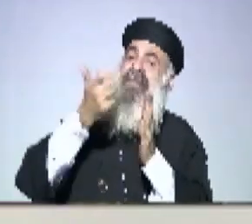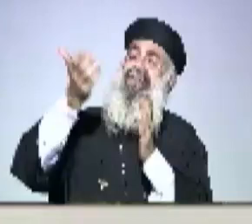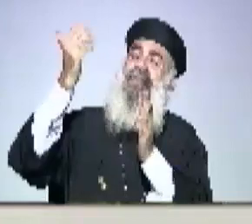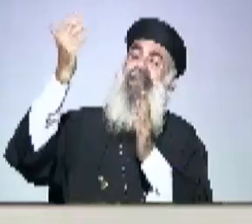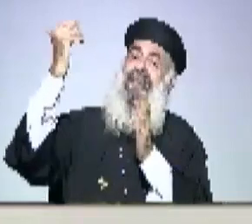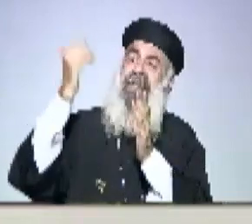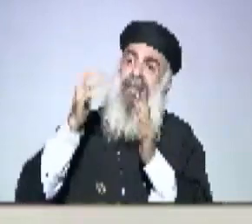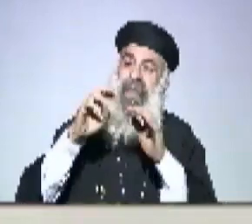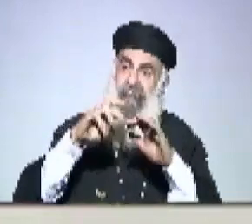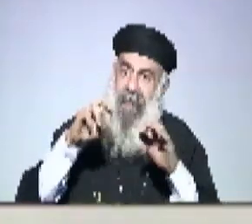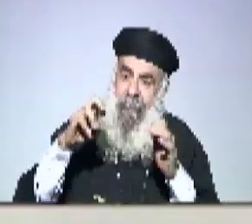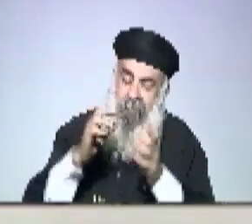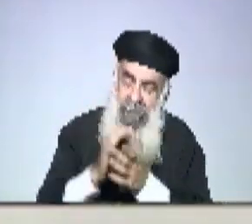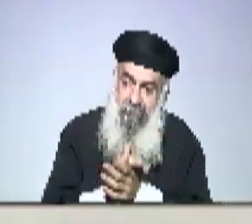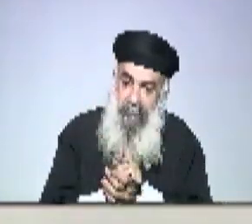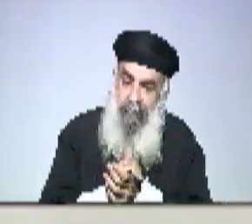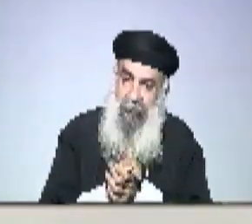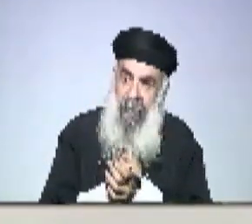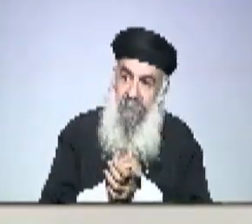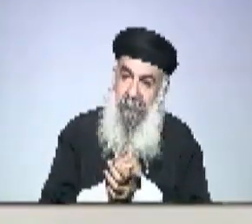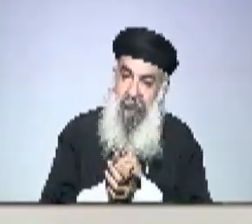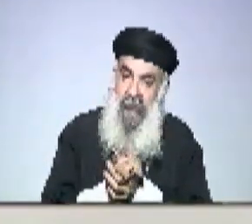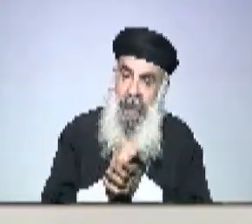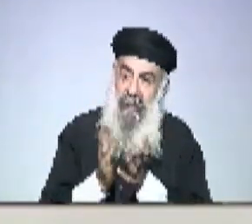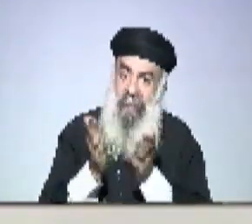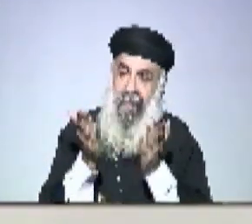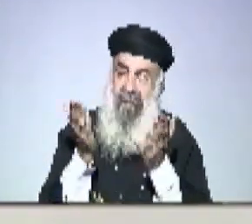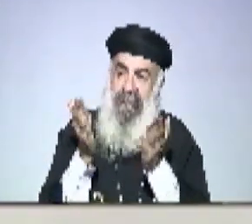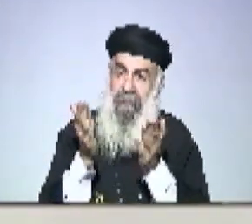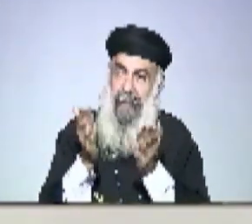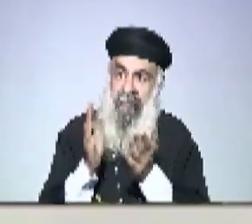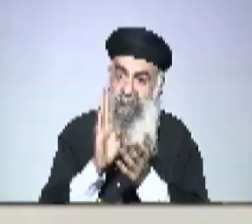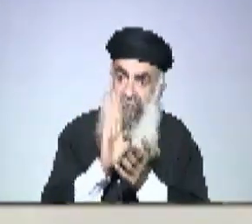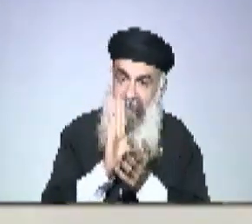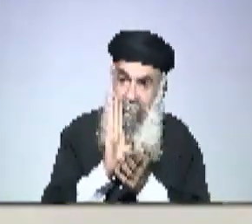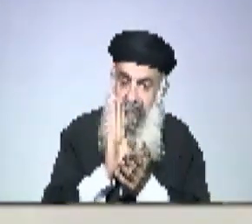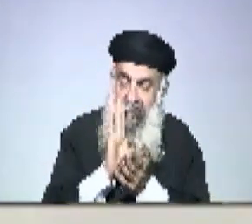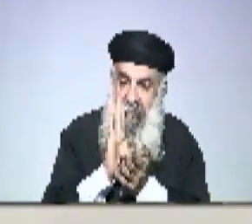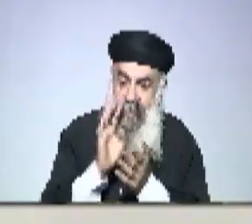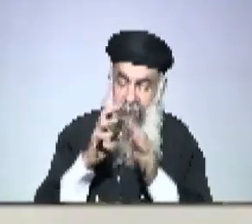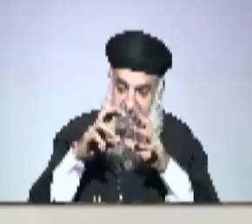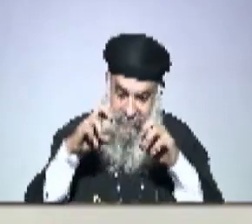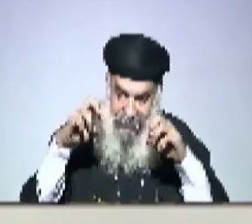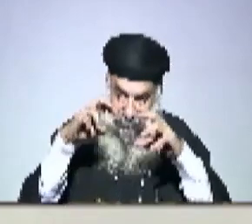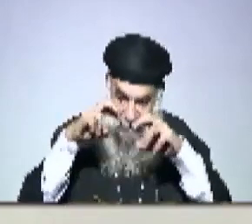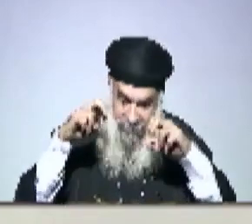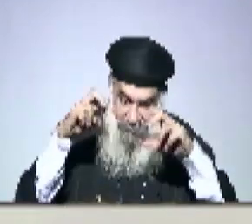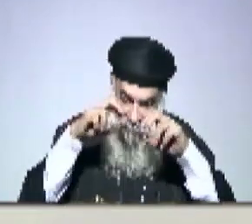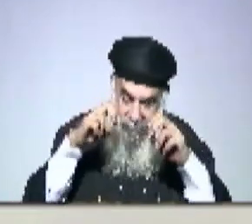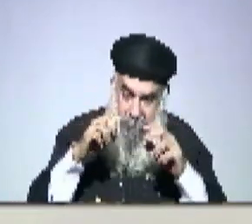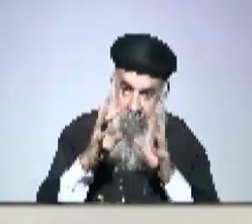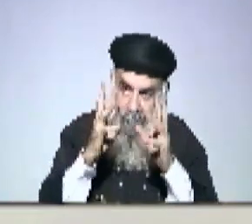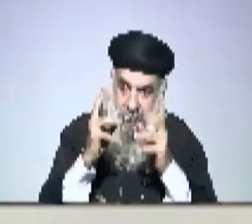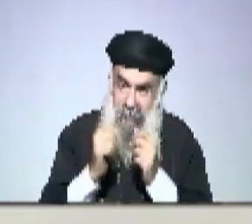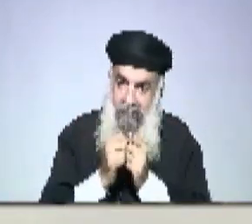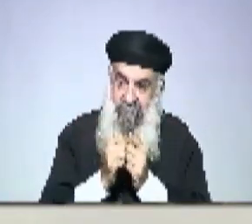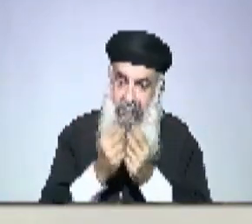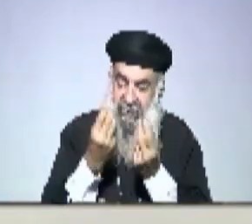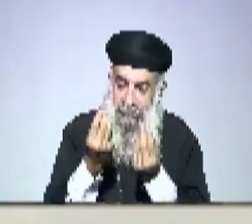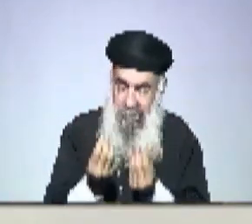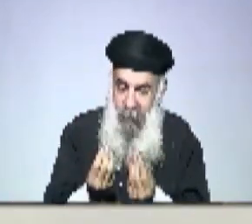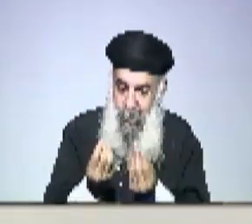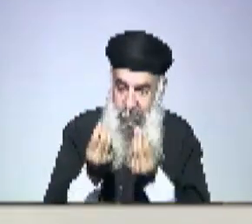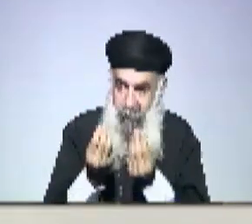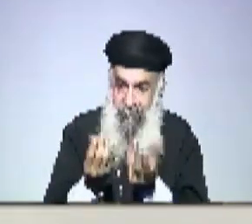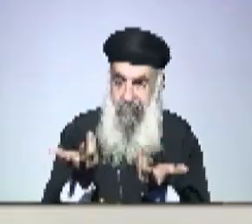علمي ليتورجي يجب ان احنا الجماعه بتوع الدراسات البحثيه دول يتفقوا